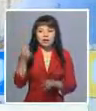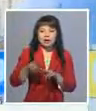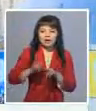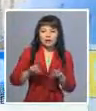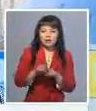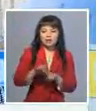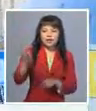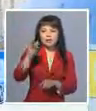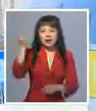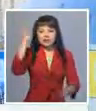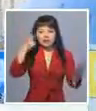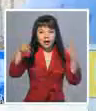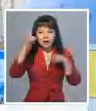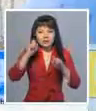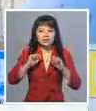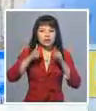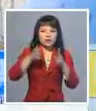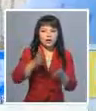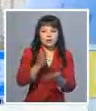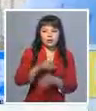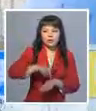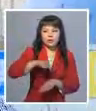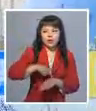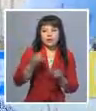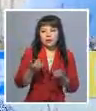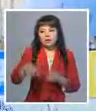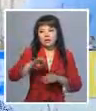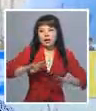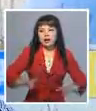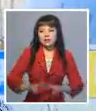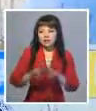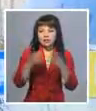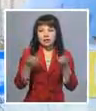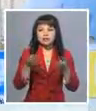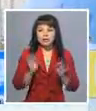өзіңді бір ертегілеріне түскендей сезінесің. Өйткені Астана